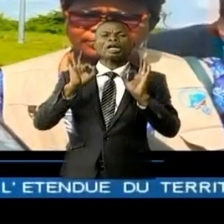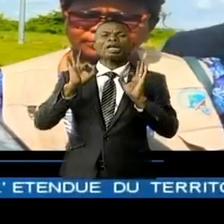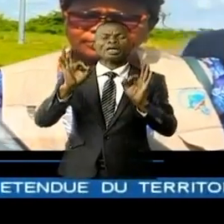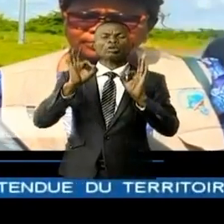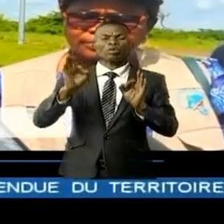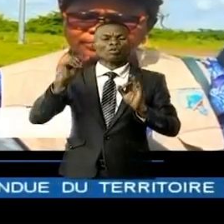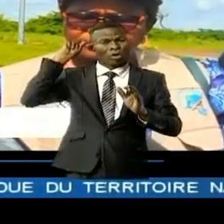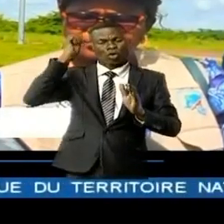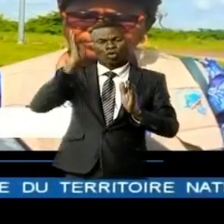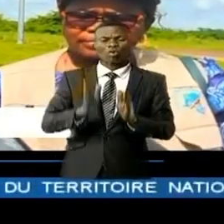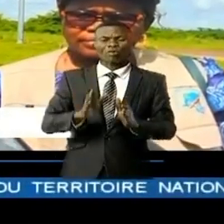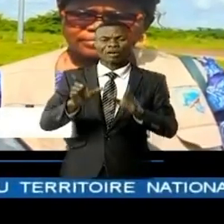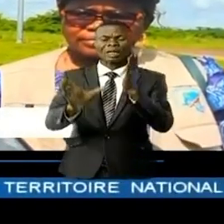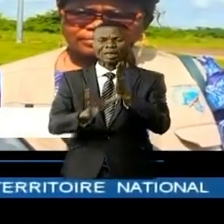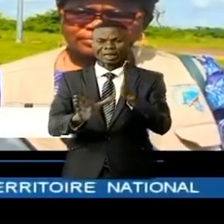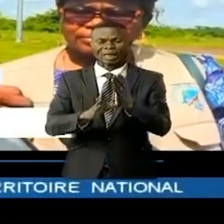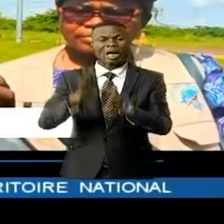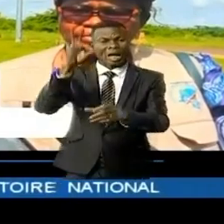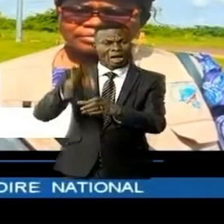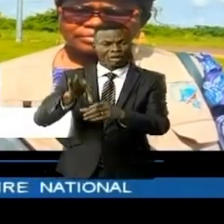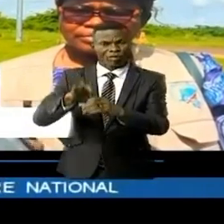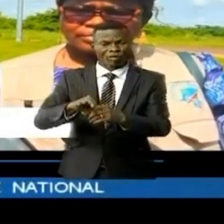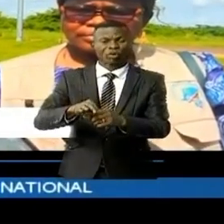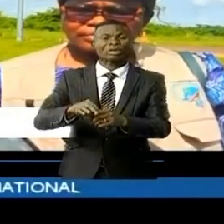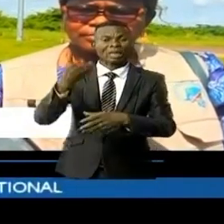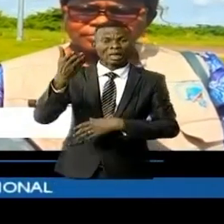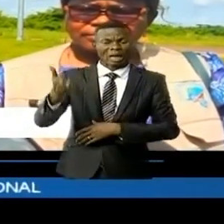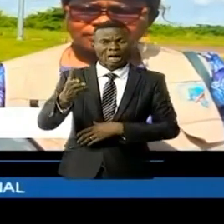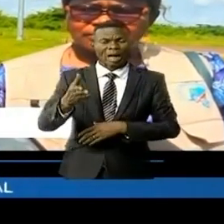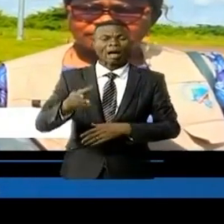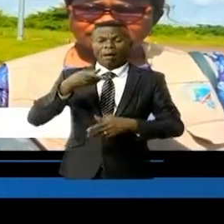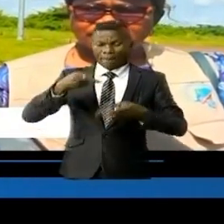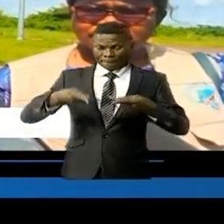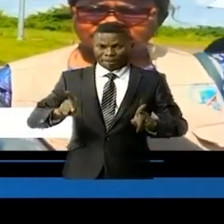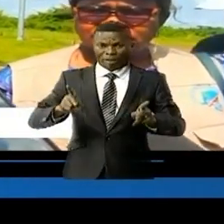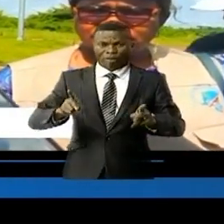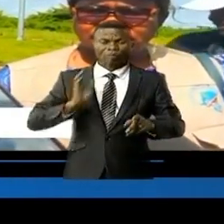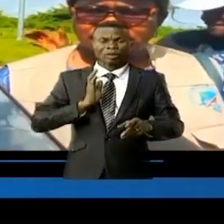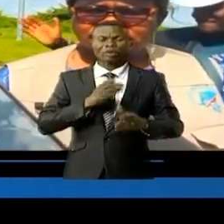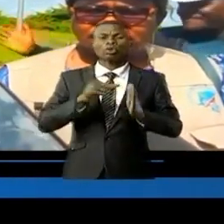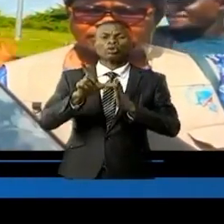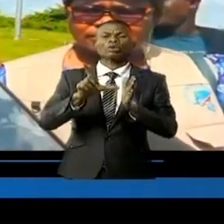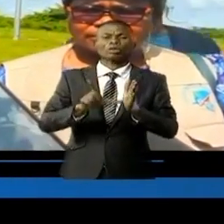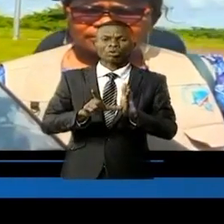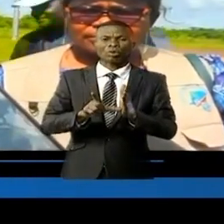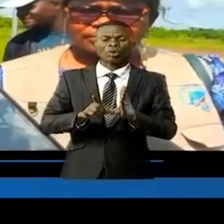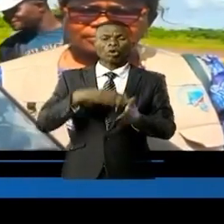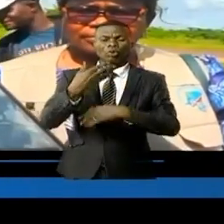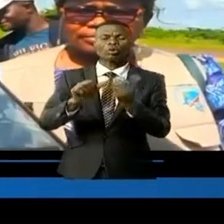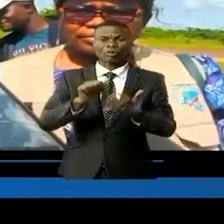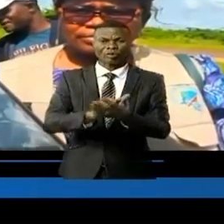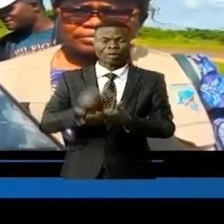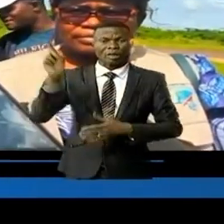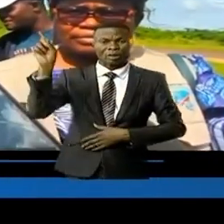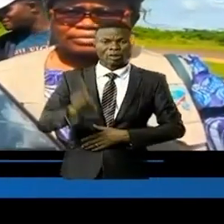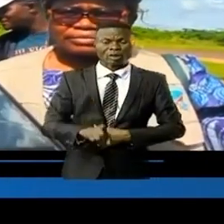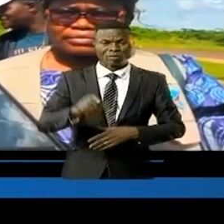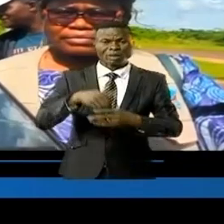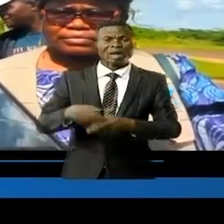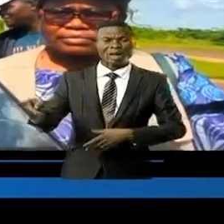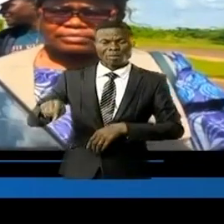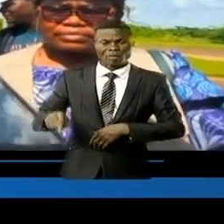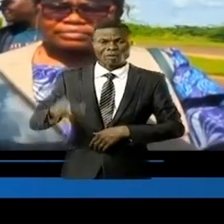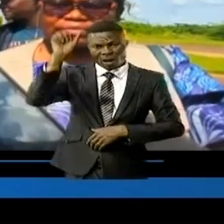élus, en tout cas démocratiquement, selon l'ordre de notre loi. C'est ce qui va se faire. Et donc je viens dans la province